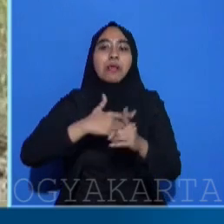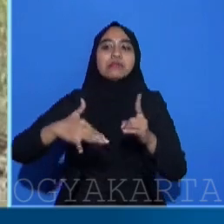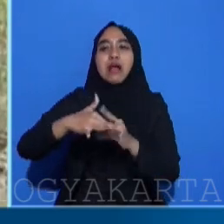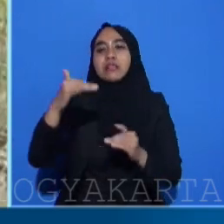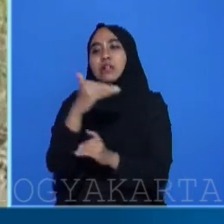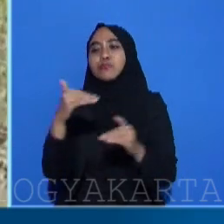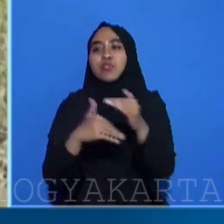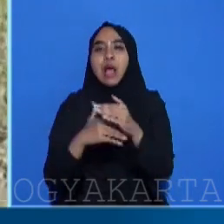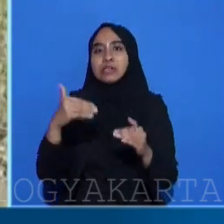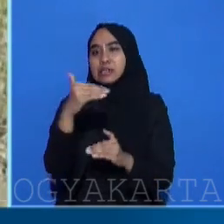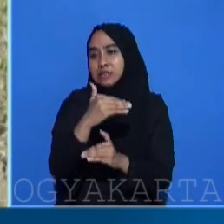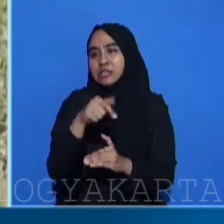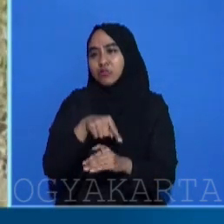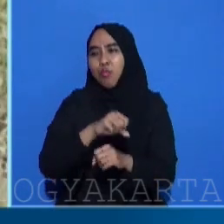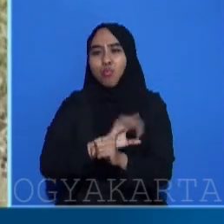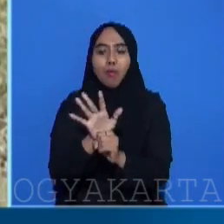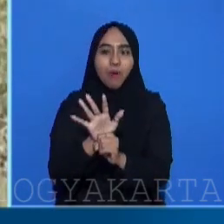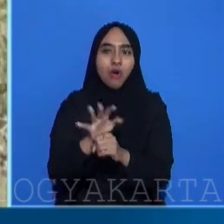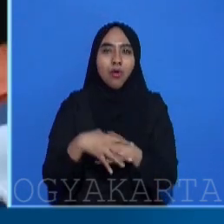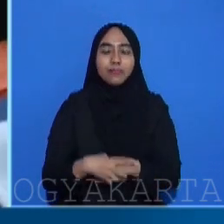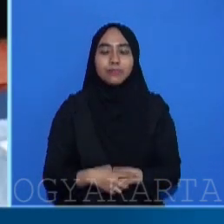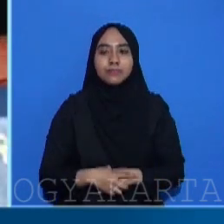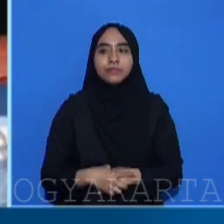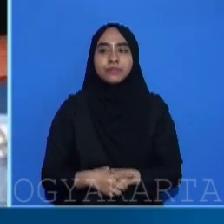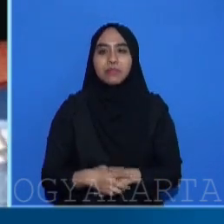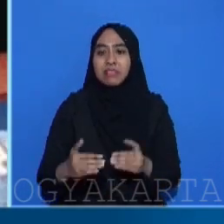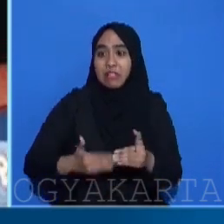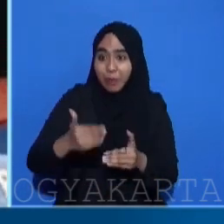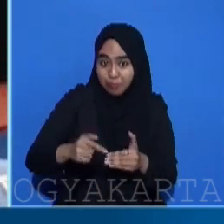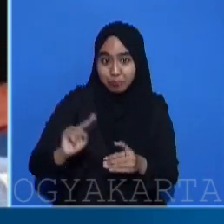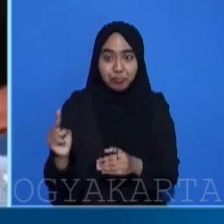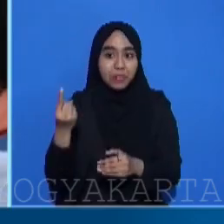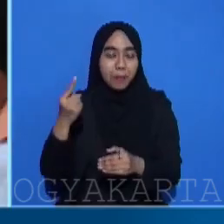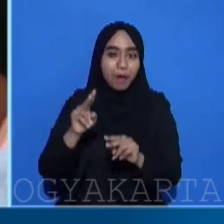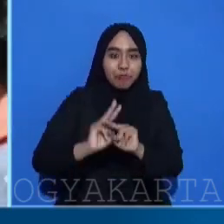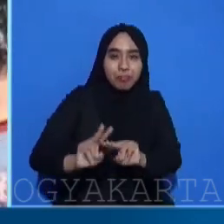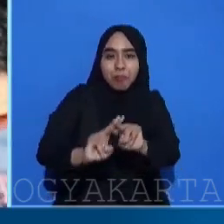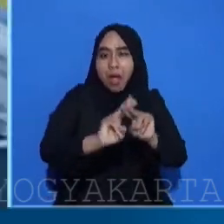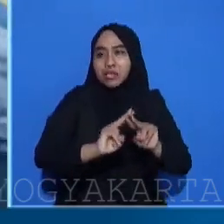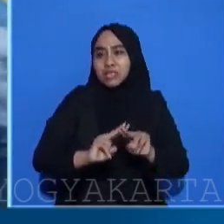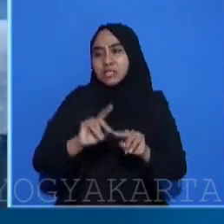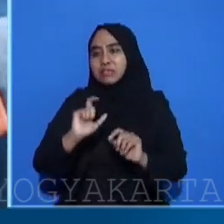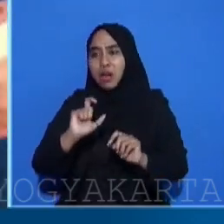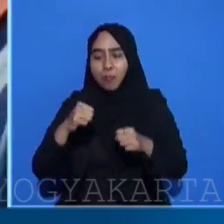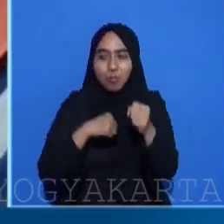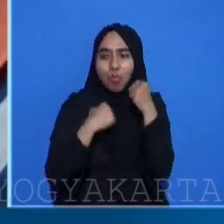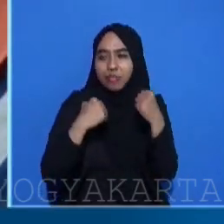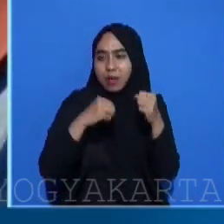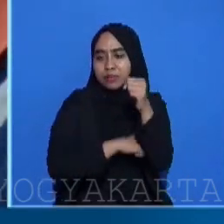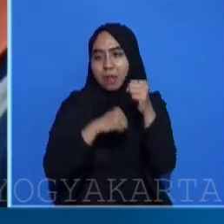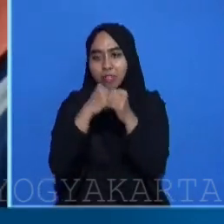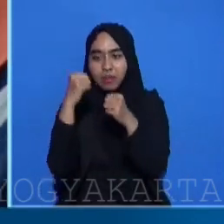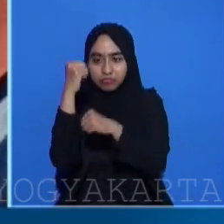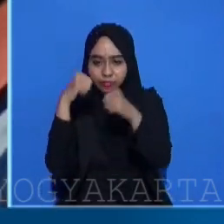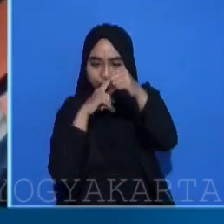Sisi Selatan Kabupaten Kulon Progo ini pada tahap awal ini proses renovasi dilakukan dengan memperkuat struktur bawah jembatan